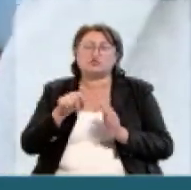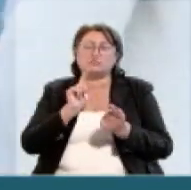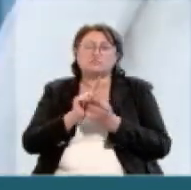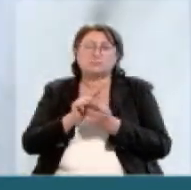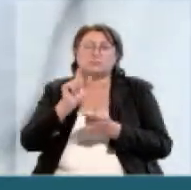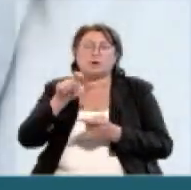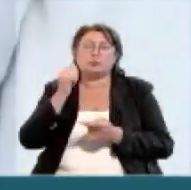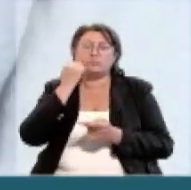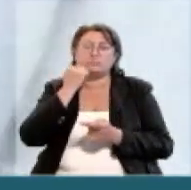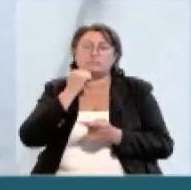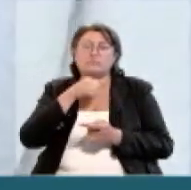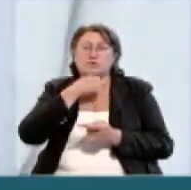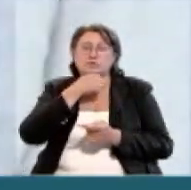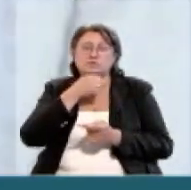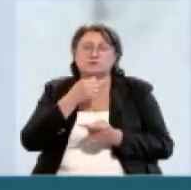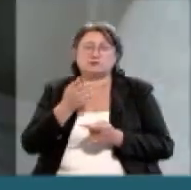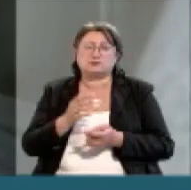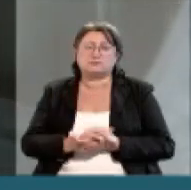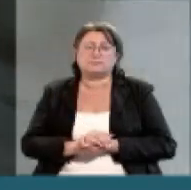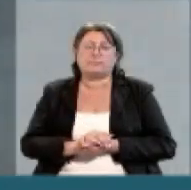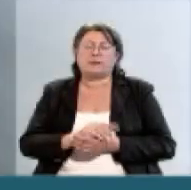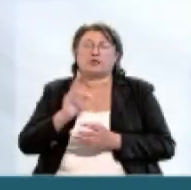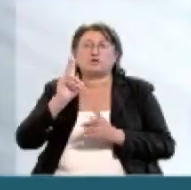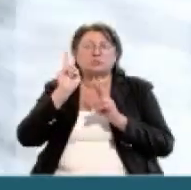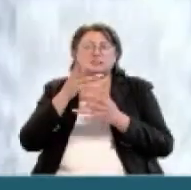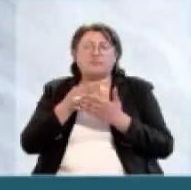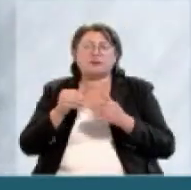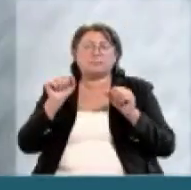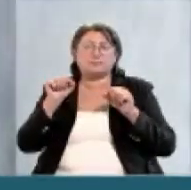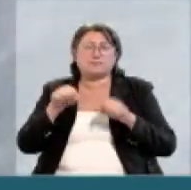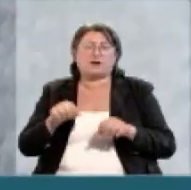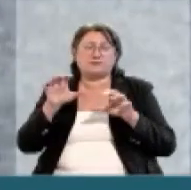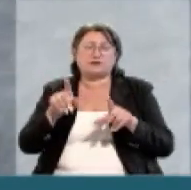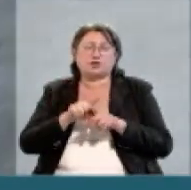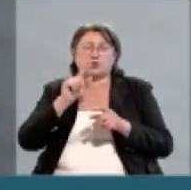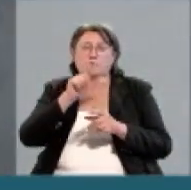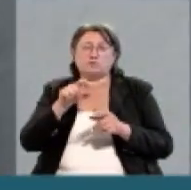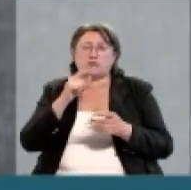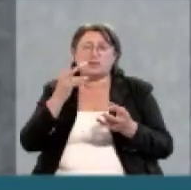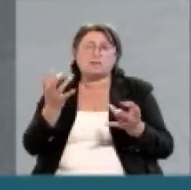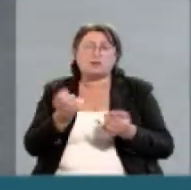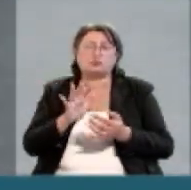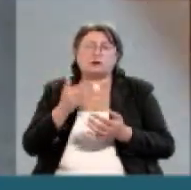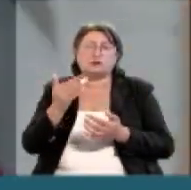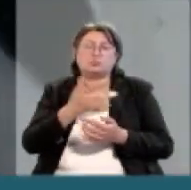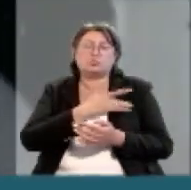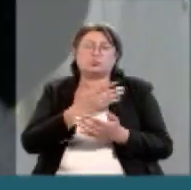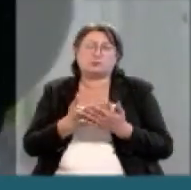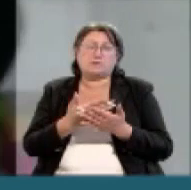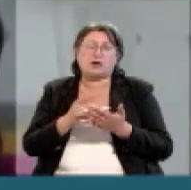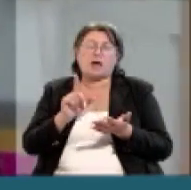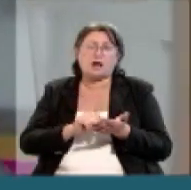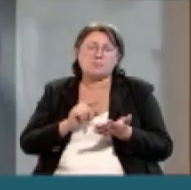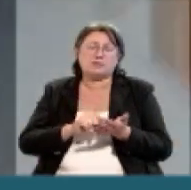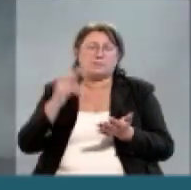адамдар көбіне өздеріне қажетті қызметті ала алмайды. Мысалға алимент, жәрдемақы және тағы да басқалары. Ал жоба аясында қор